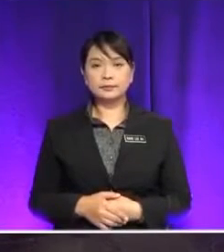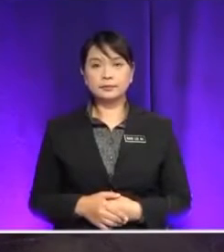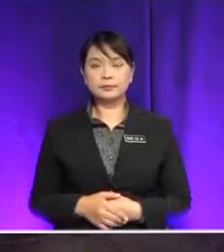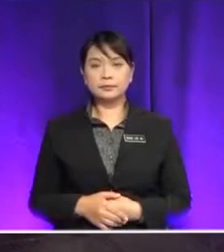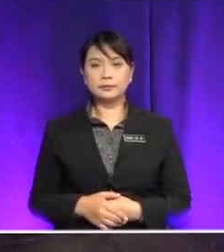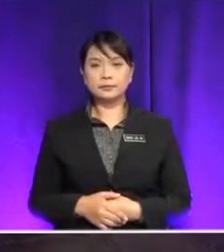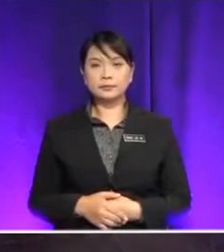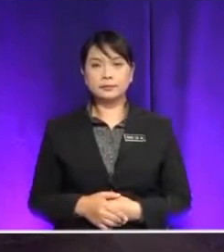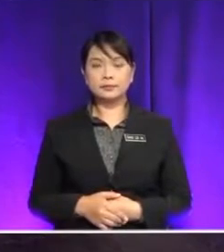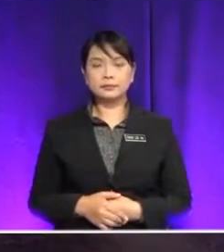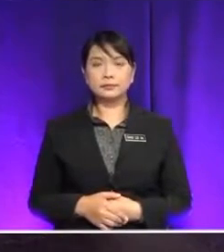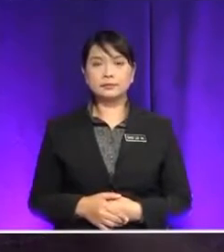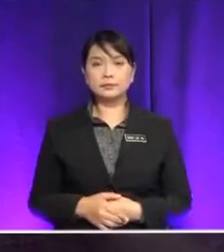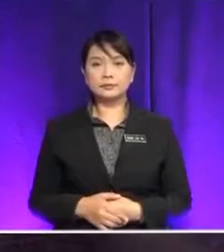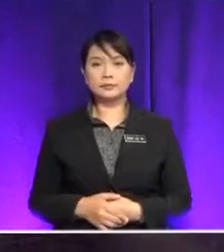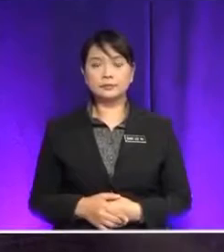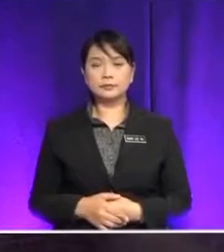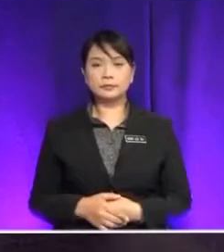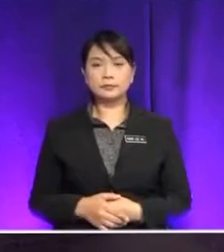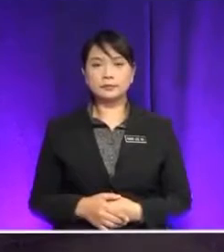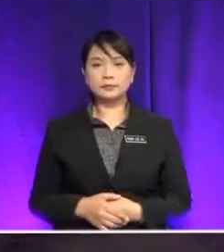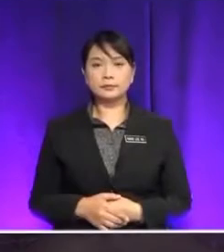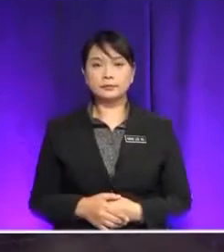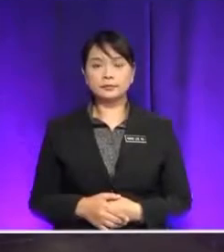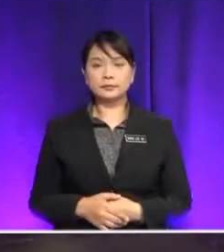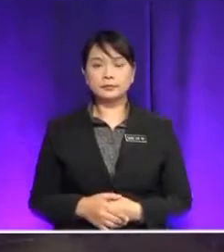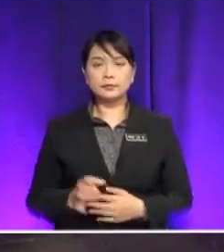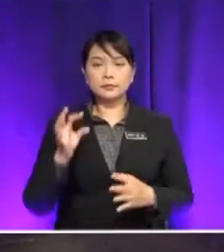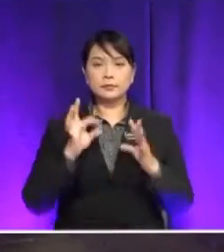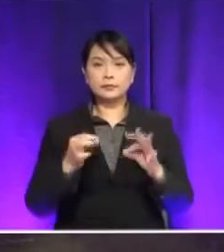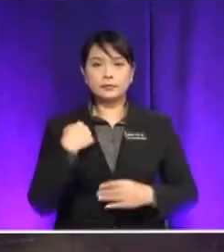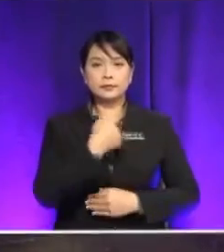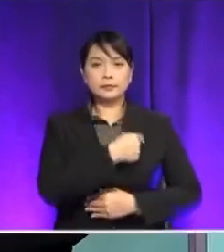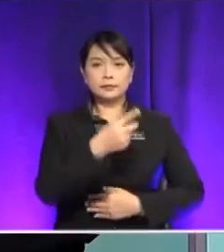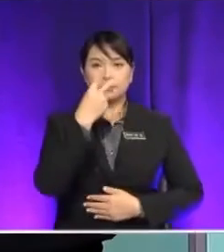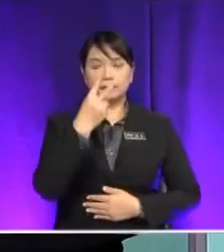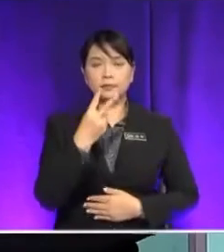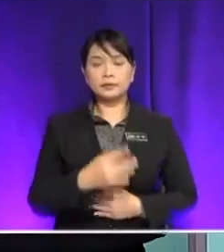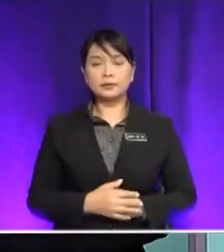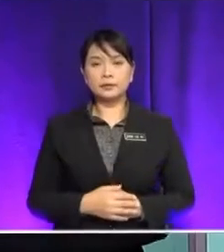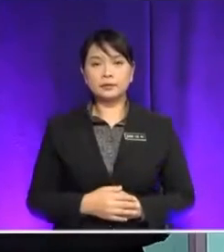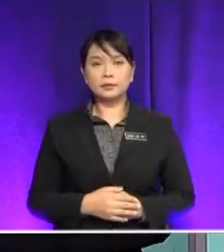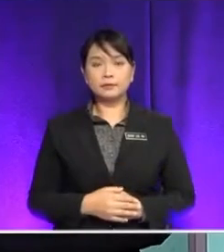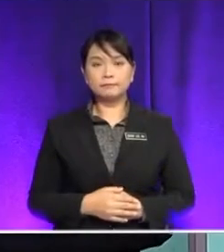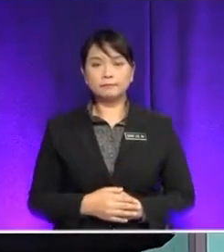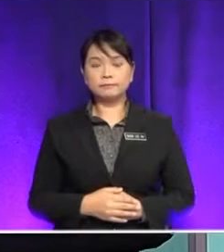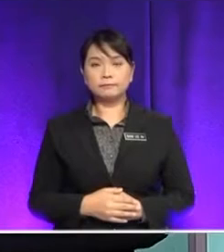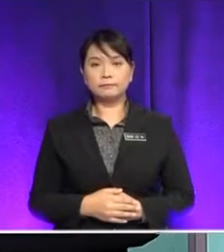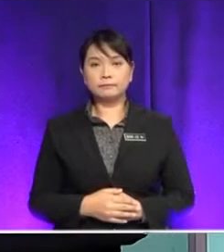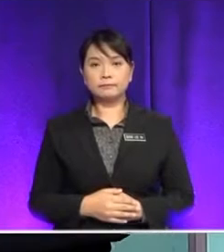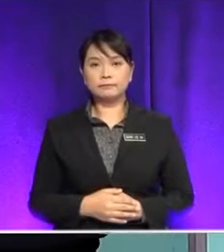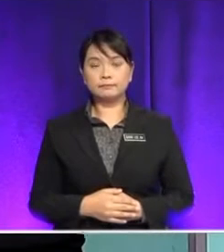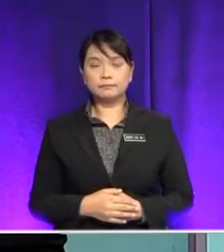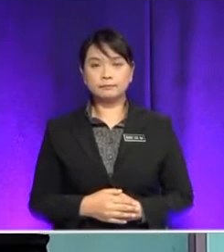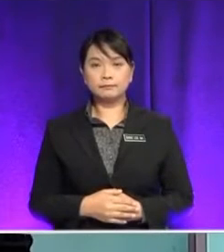tengok dulu yang pertama Oke yang pertama kali kita tengok soalnya aku saya soal number soalan kami salah